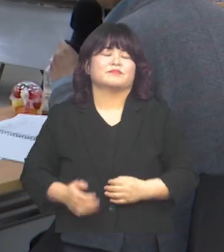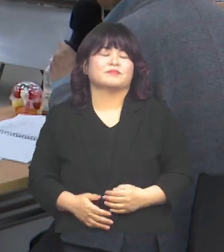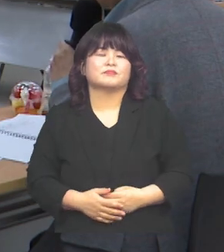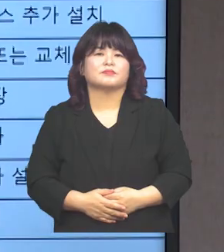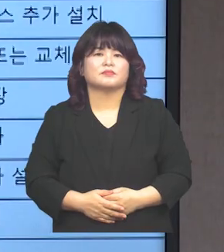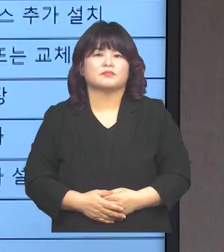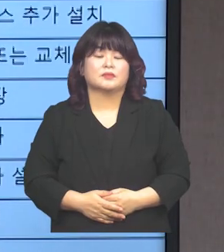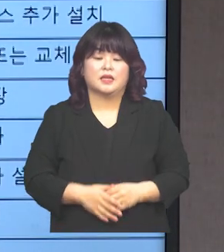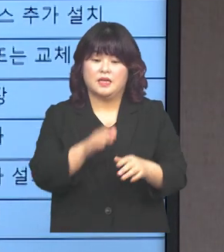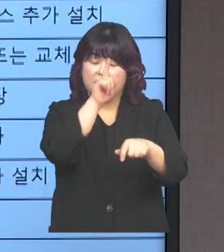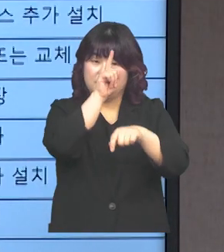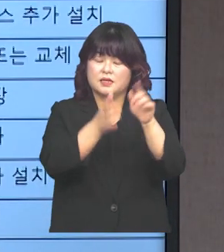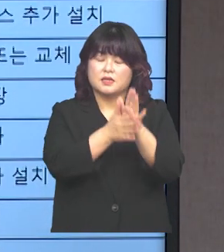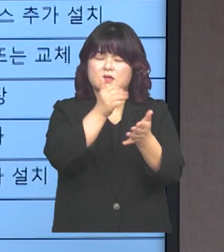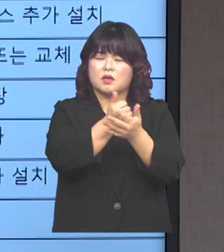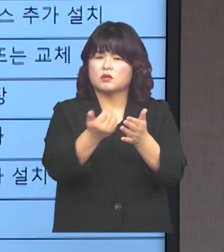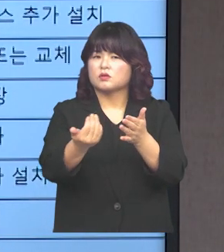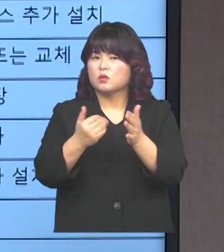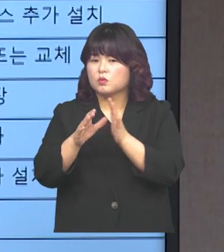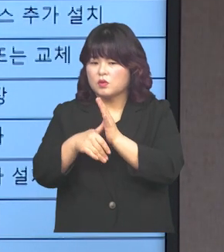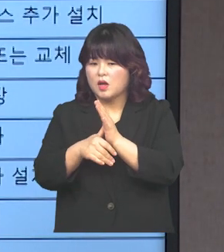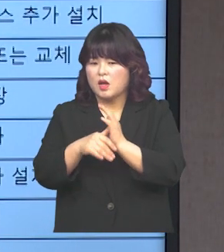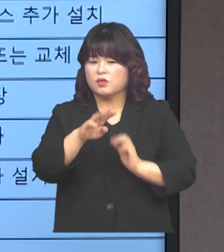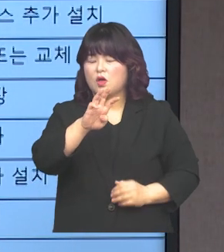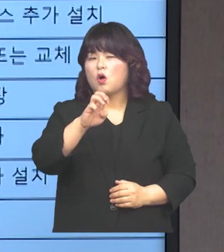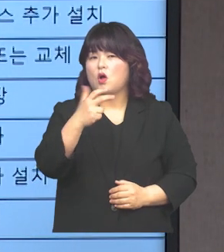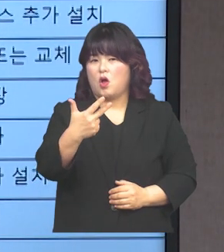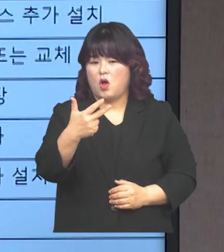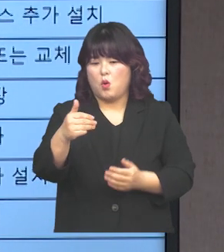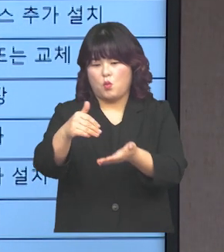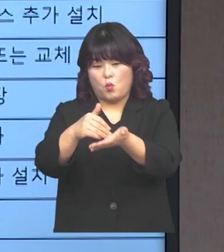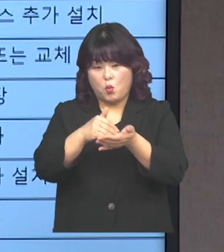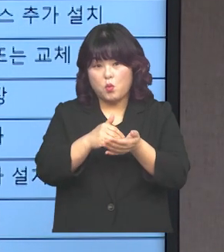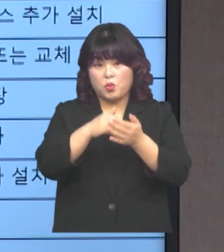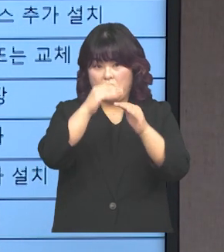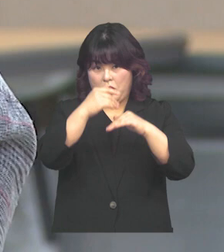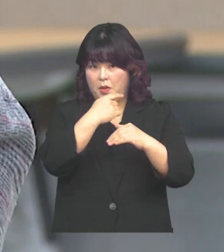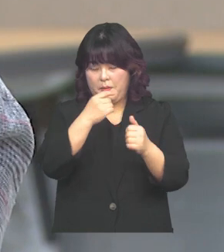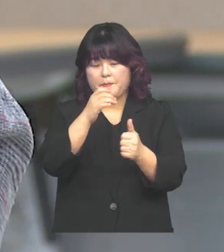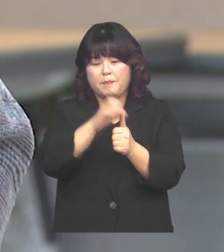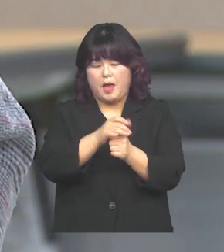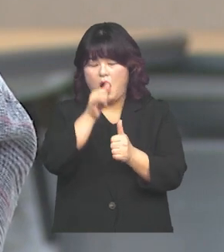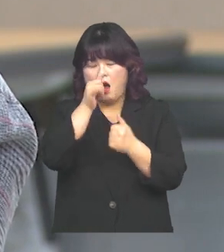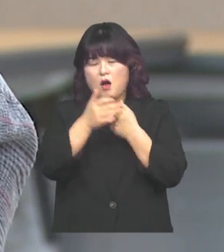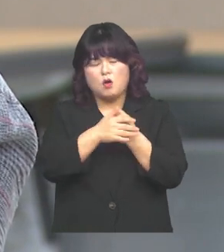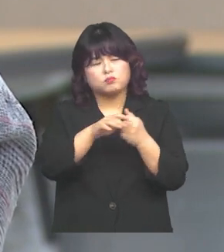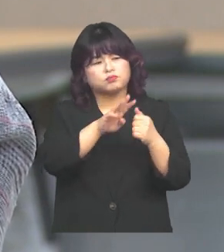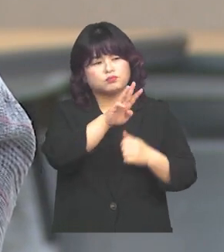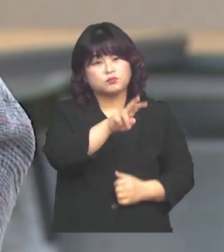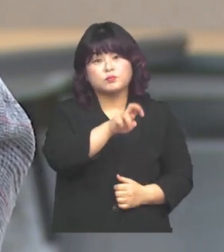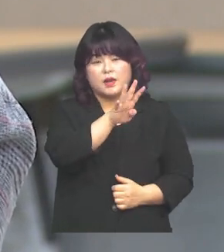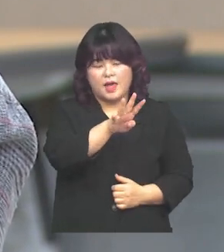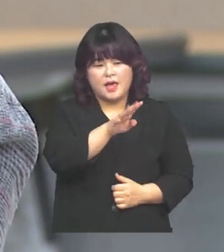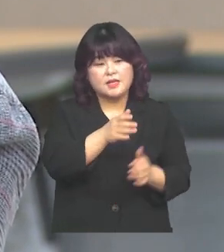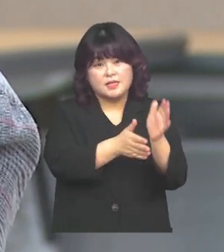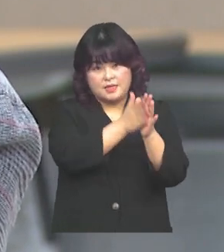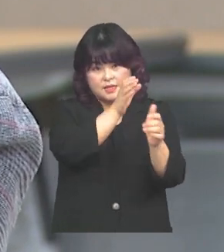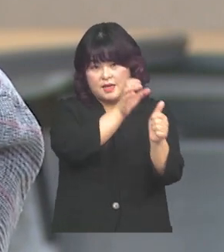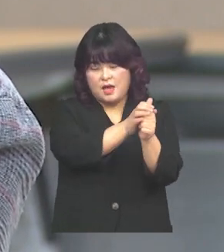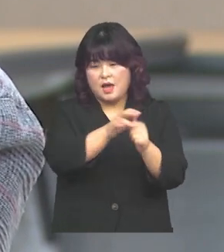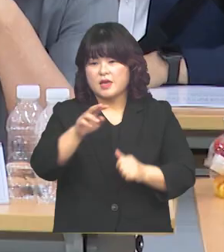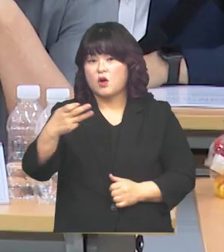참석했습니다. 이 시장은 사전에 37건의 건의사항이 접수되었고 그중 24건은